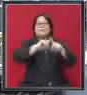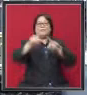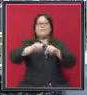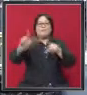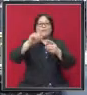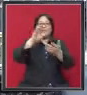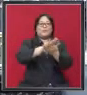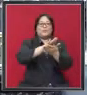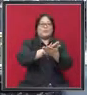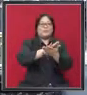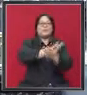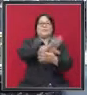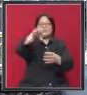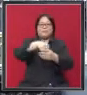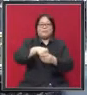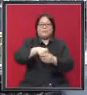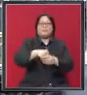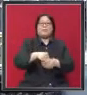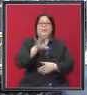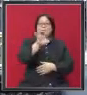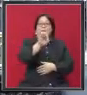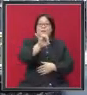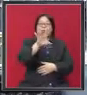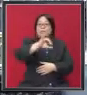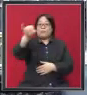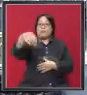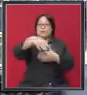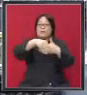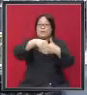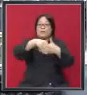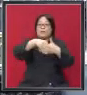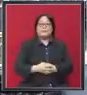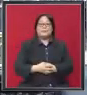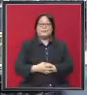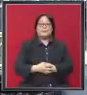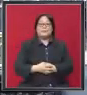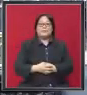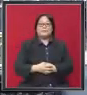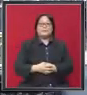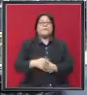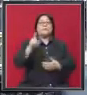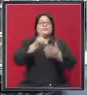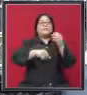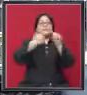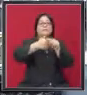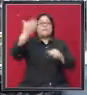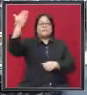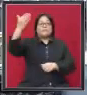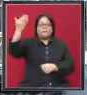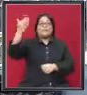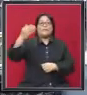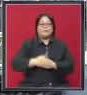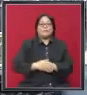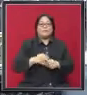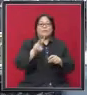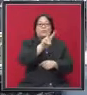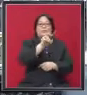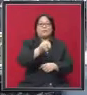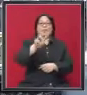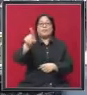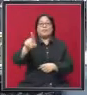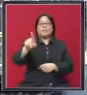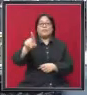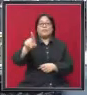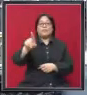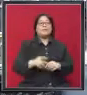jenis sekolah yang berjumlah keseluruhannya 800 juta ringgit sebagaimana yang dibentangkan dalam ucapan belanjawan